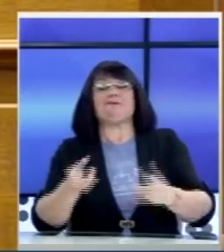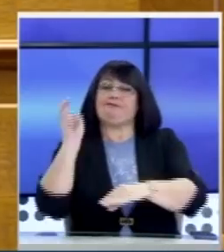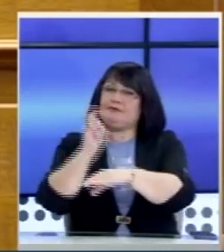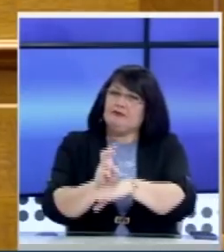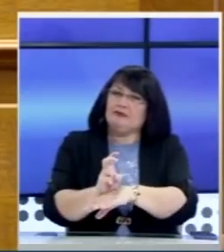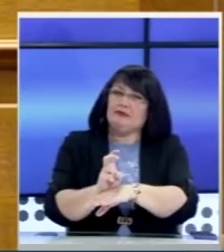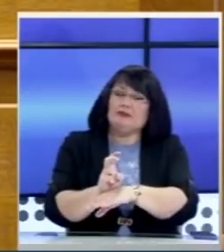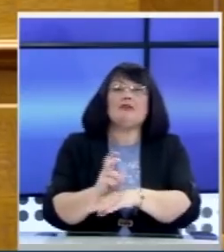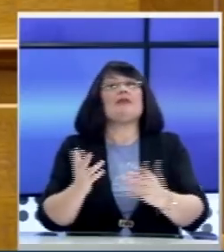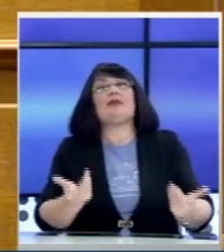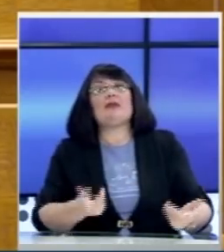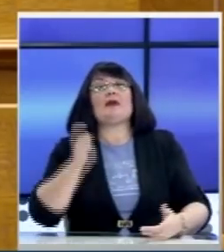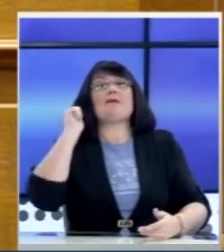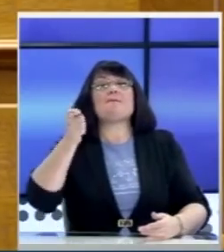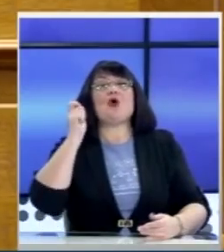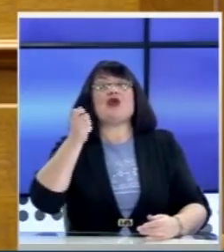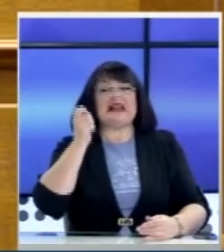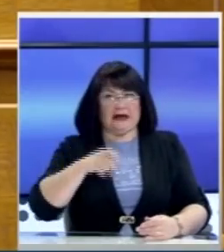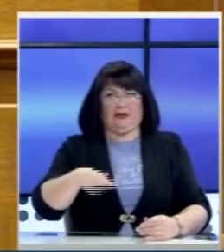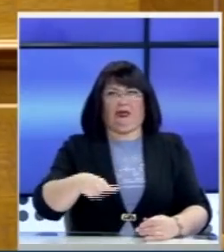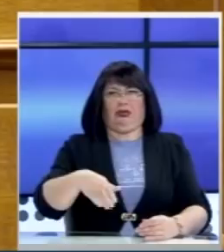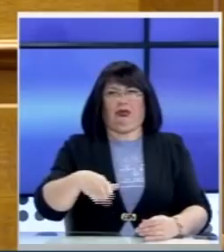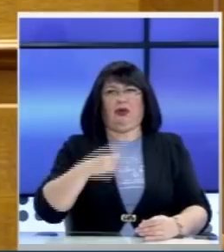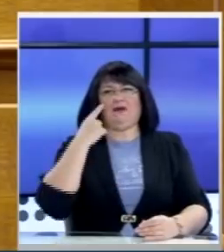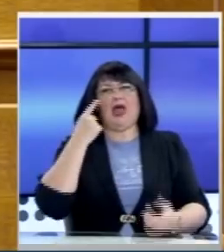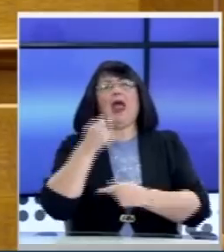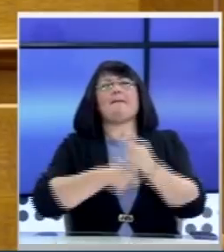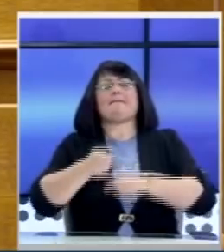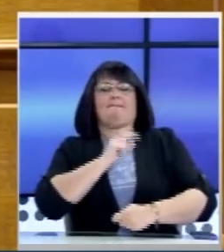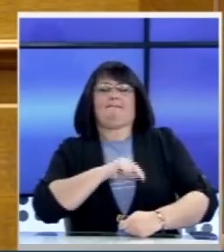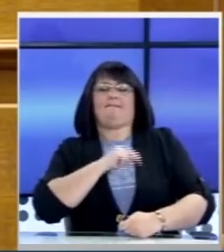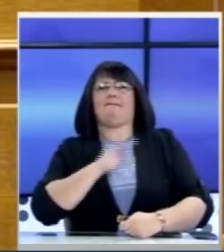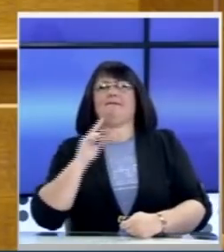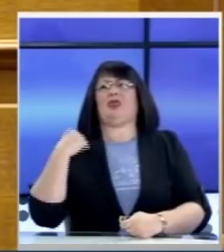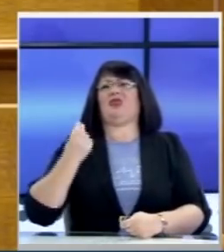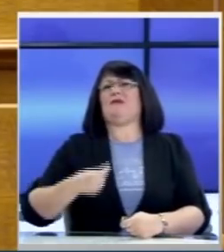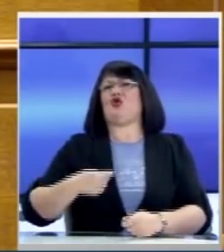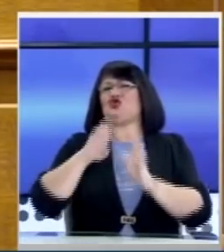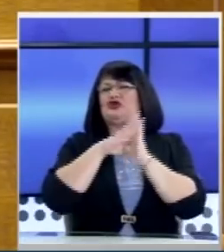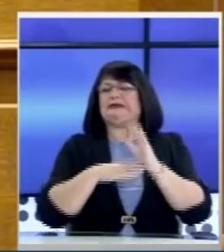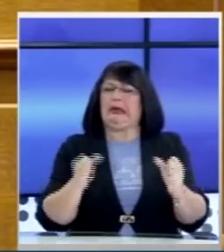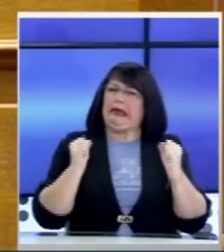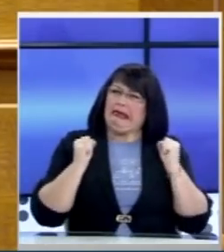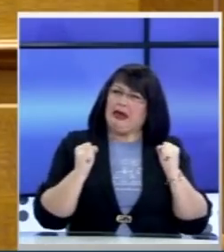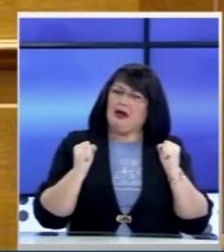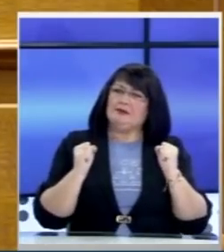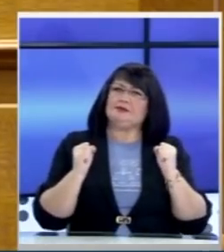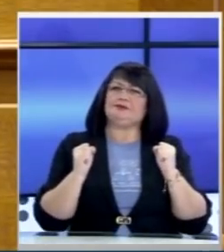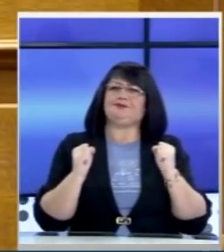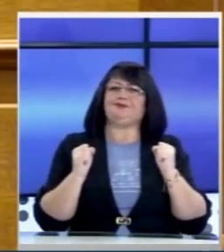ανέγγιχτη την πολιτική της υποβάθμισης, της εμπορευματοποίησης του δημόσιου συστήματος υγείας, στην